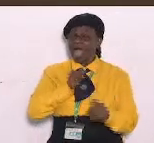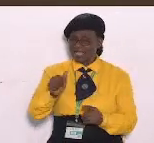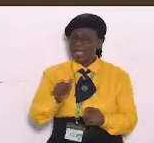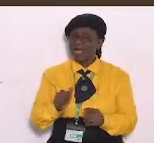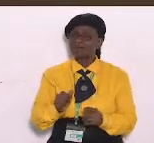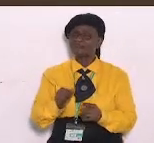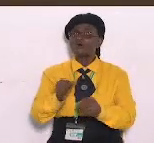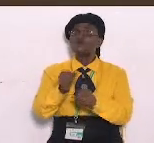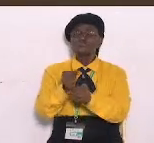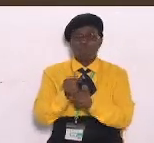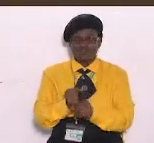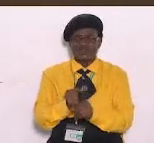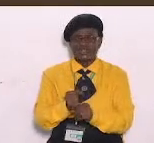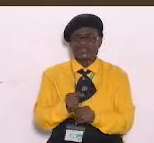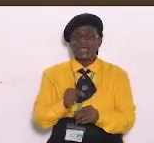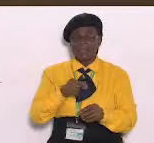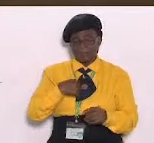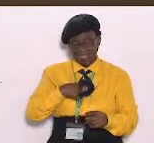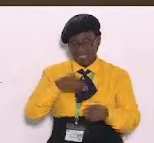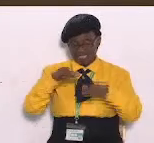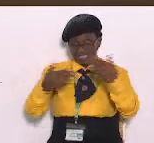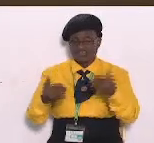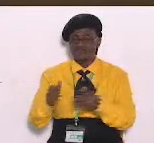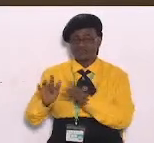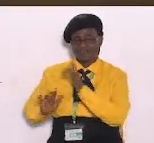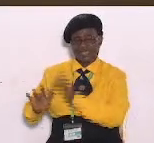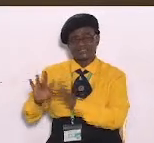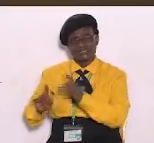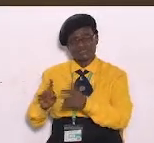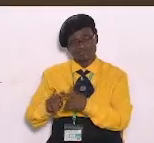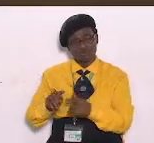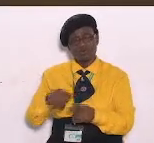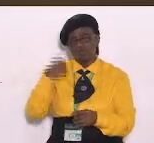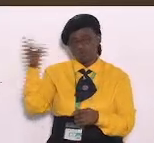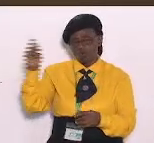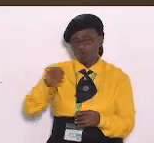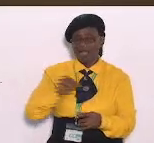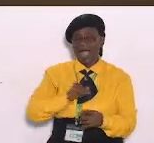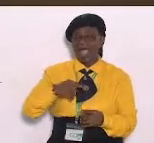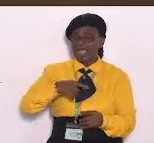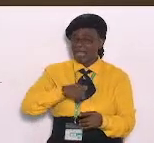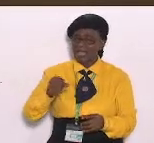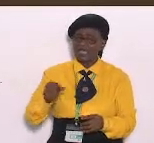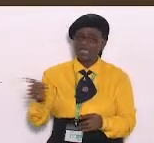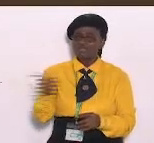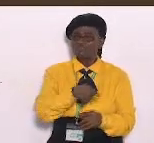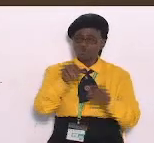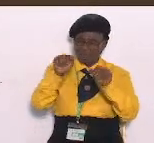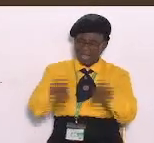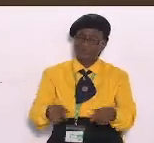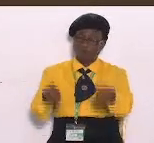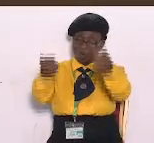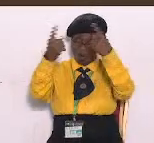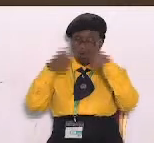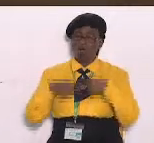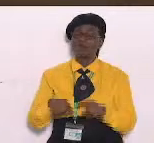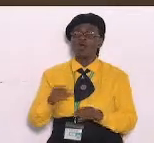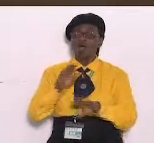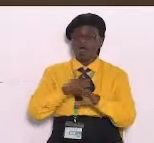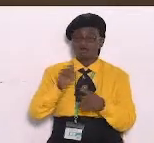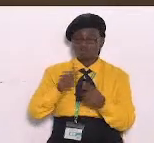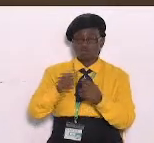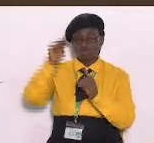est souveraine je décide qui je peux montrer ma miséricorde vous pouvez